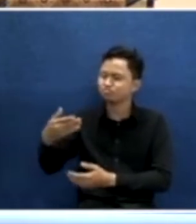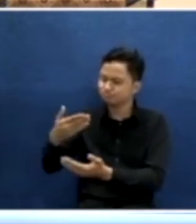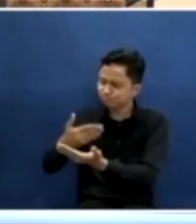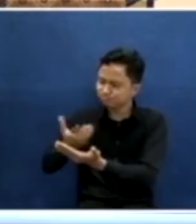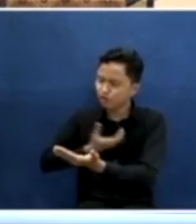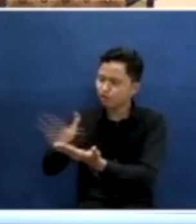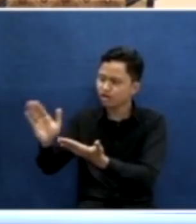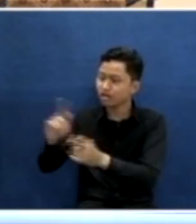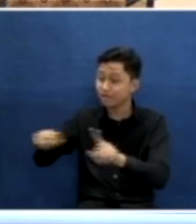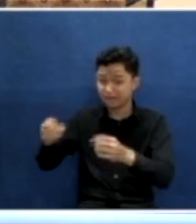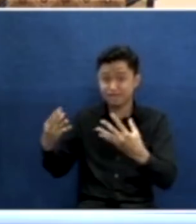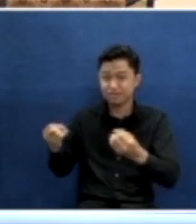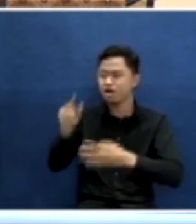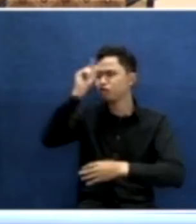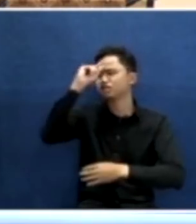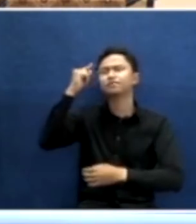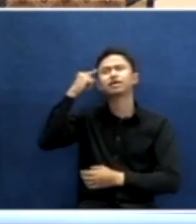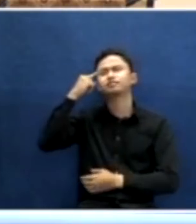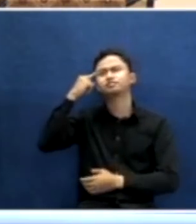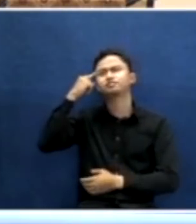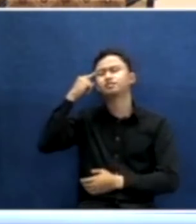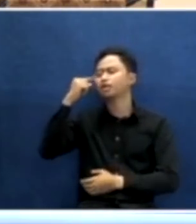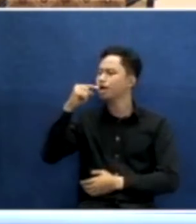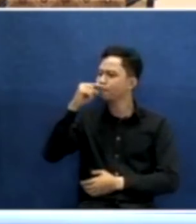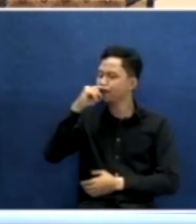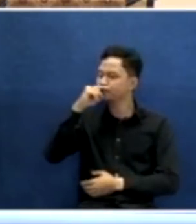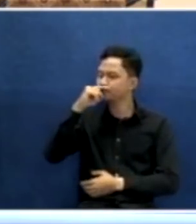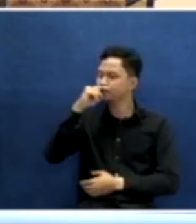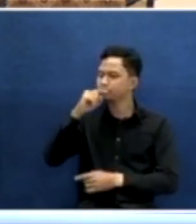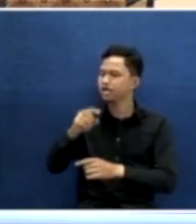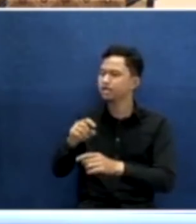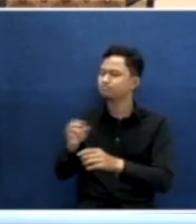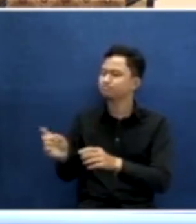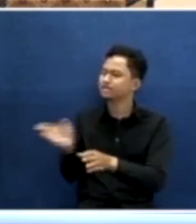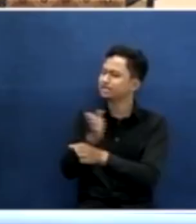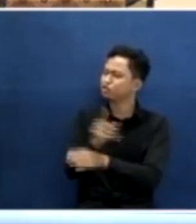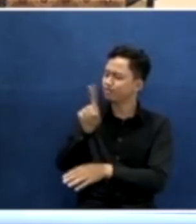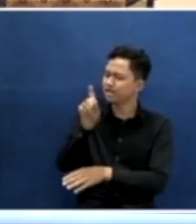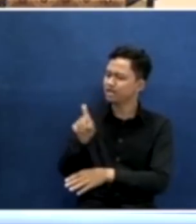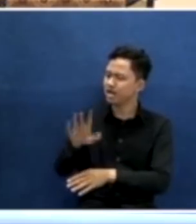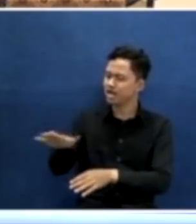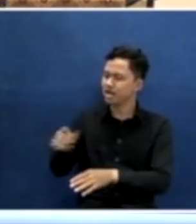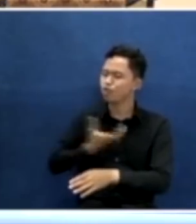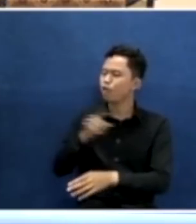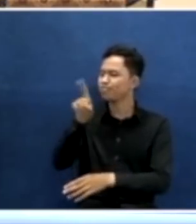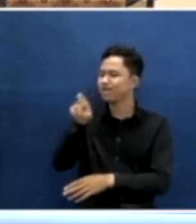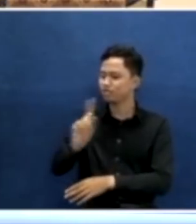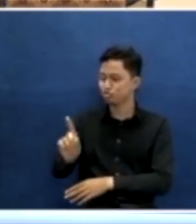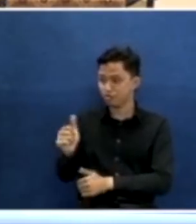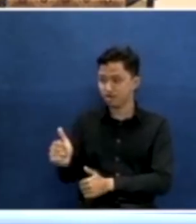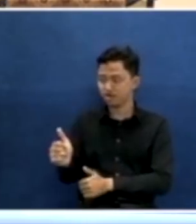tiba-tiba sang Ustad kepikiran sesuatu Pak sebelum Bapak tanya sama anaknya boleh saya tanya sesuatu Pak boleh